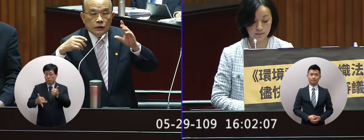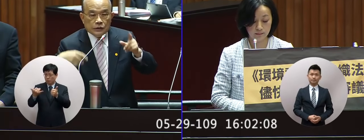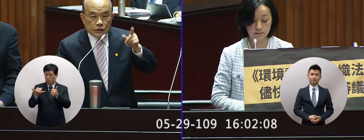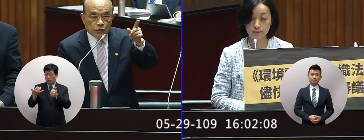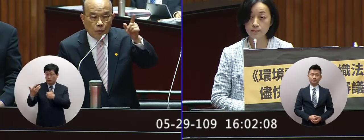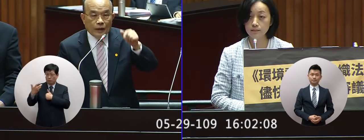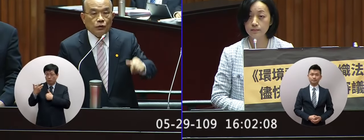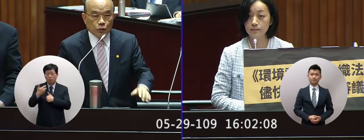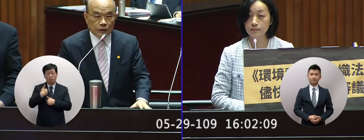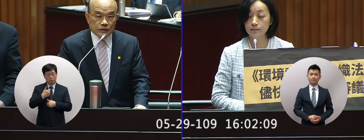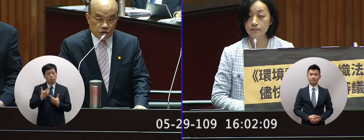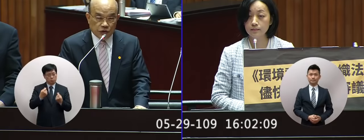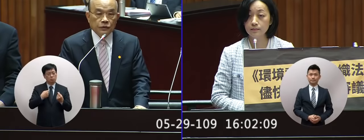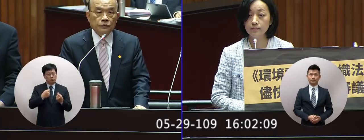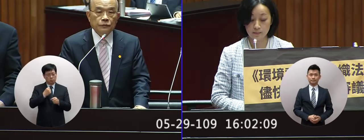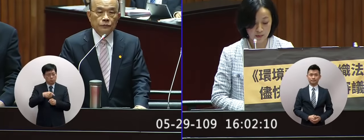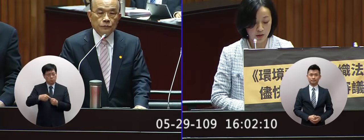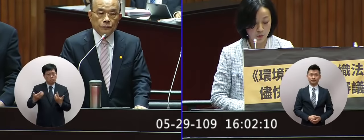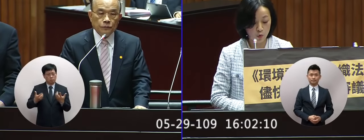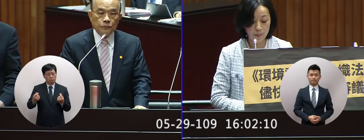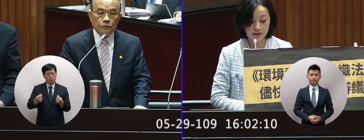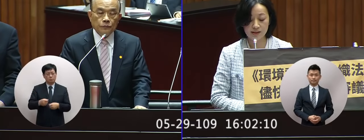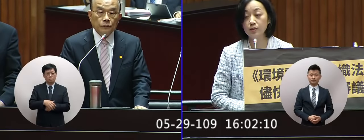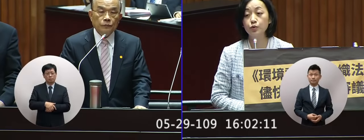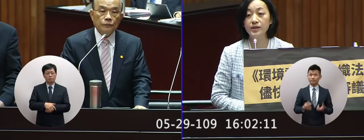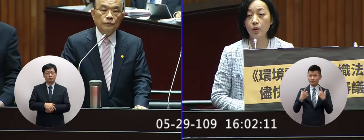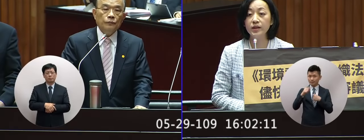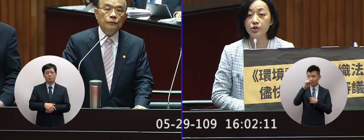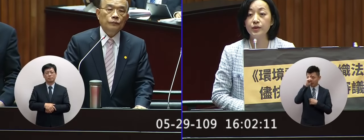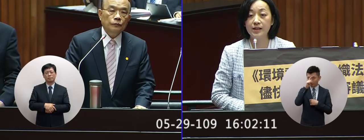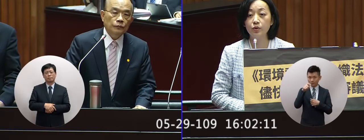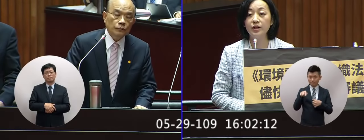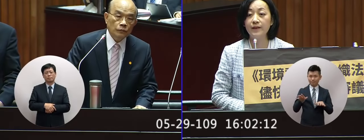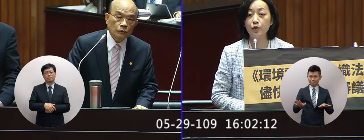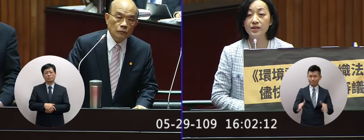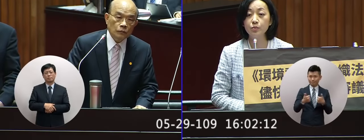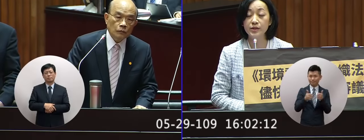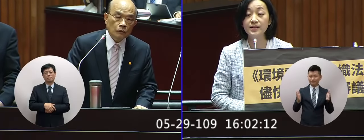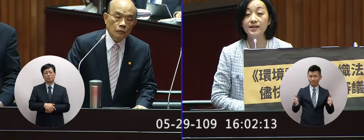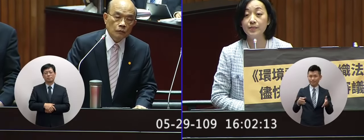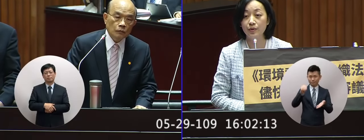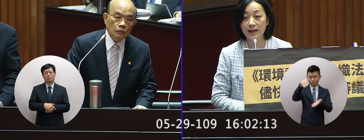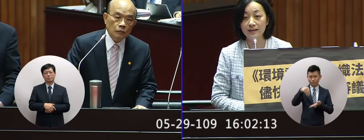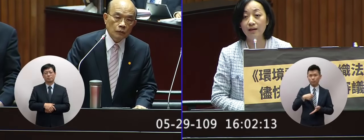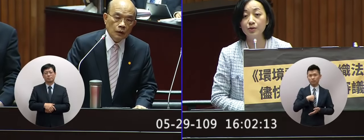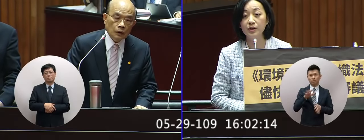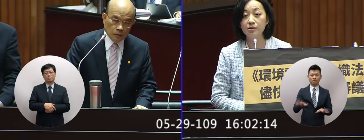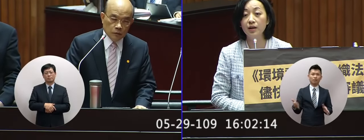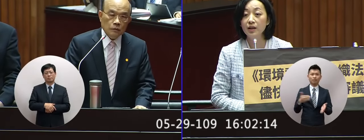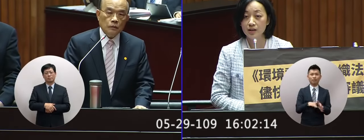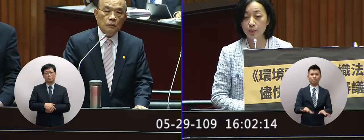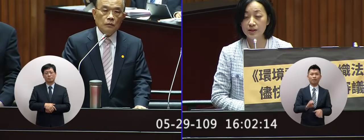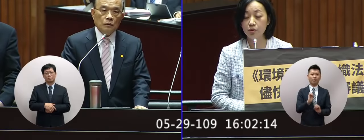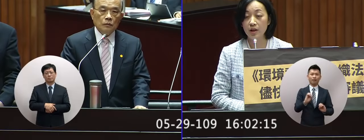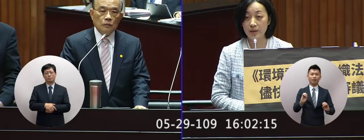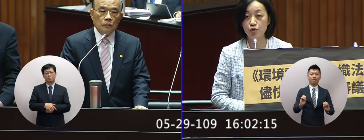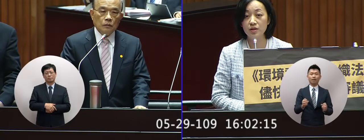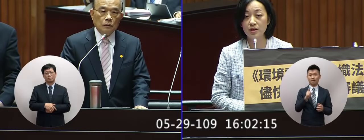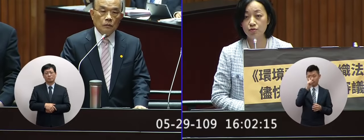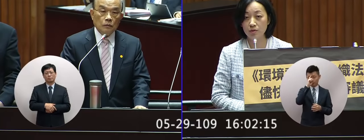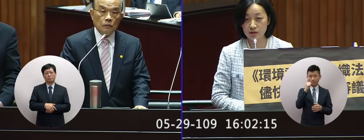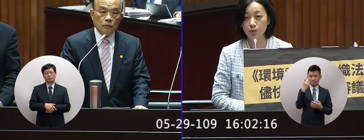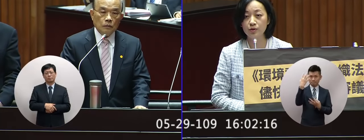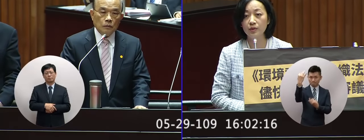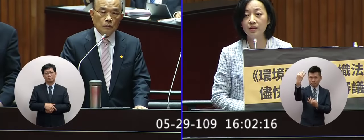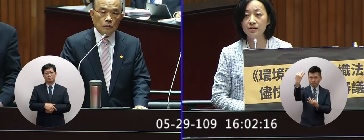指教的，正是我们要做的事情。 因为原本是希望说这个会期就能再送到立法院，但是目前现在是没有看到了，所以希望有没有机会很明